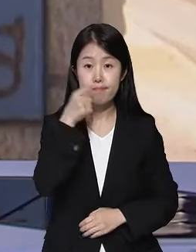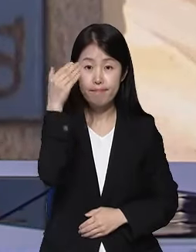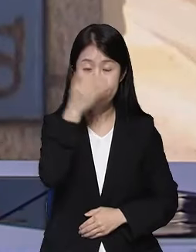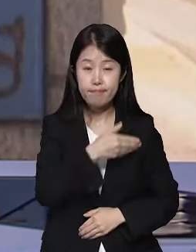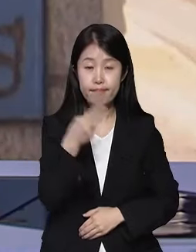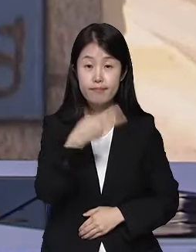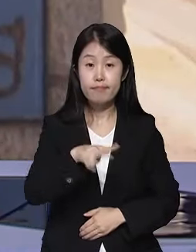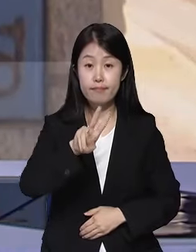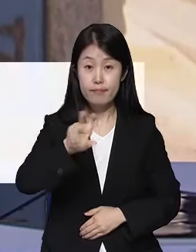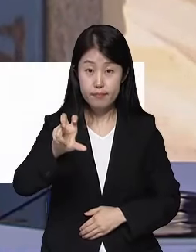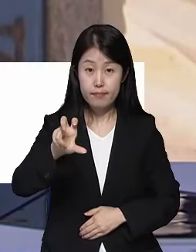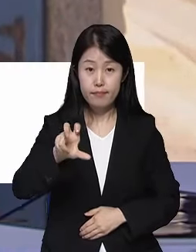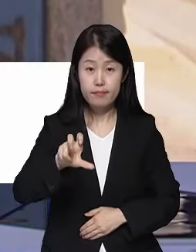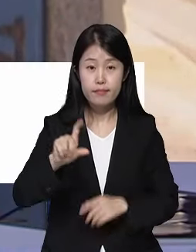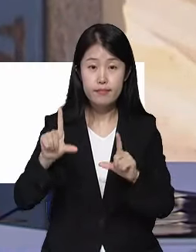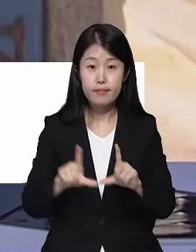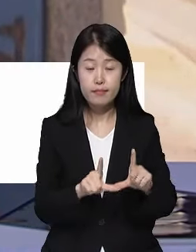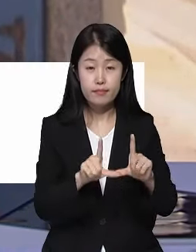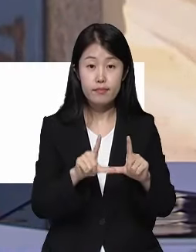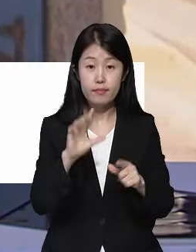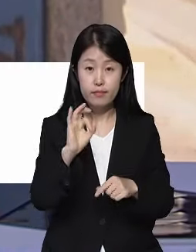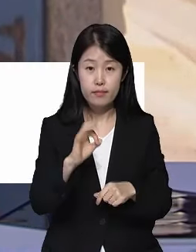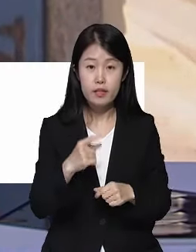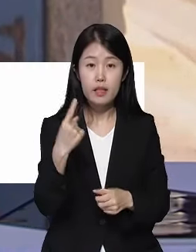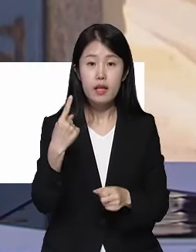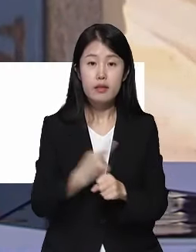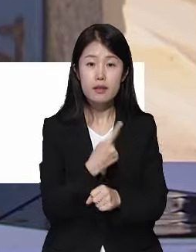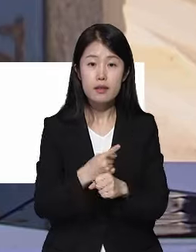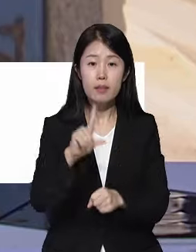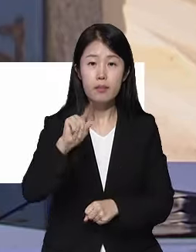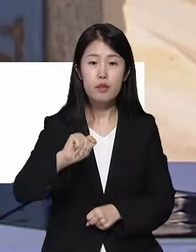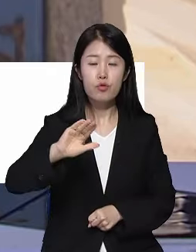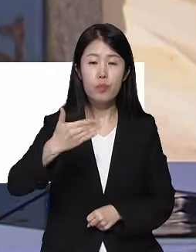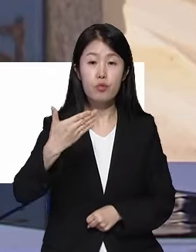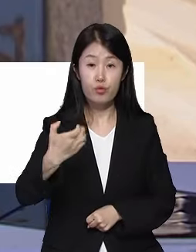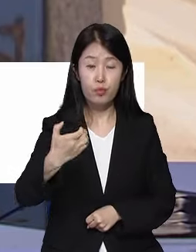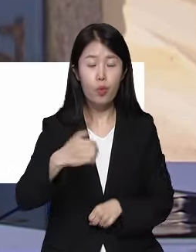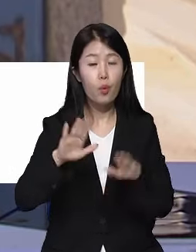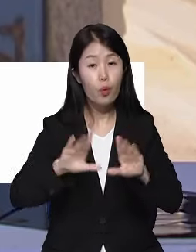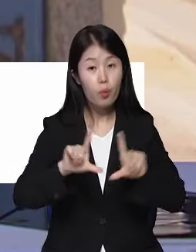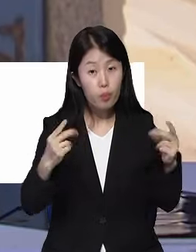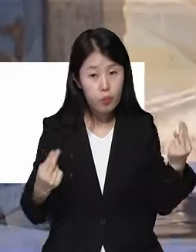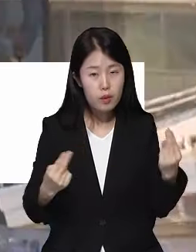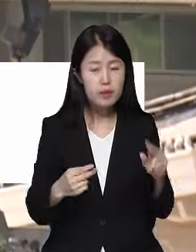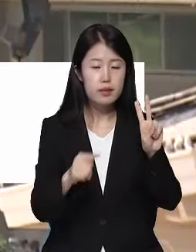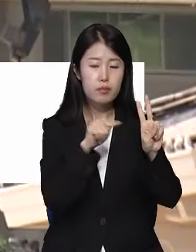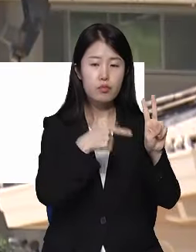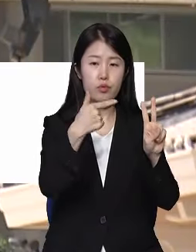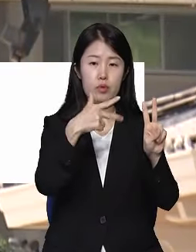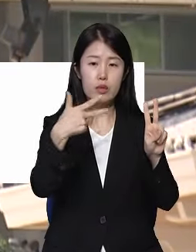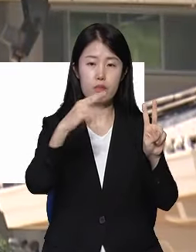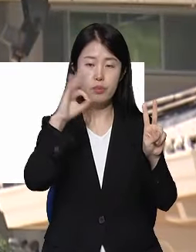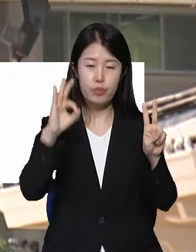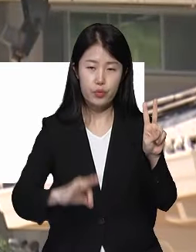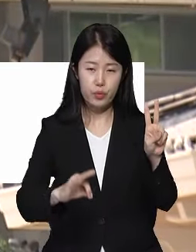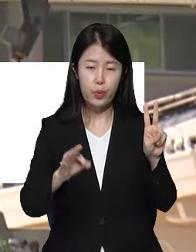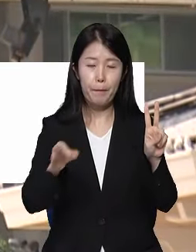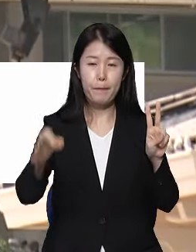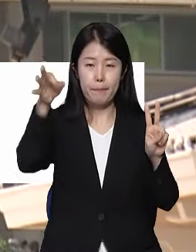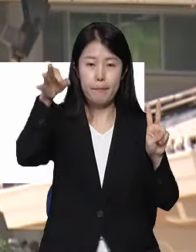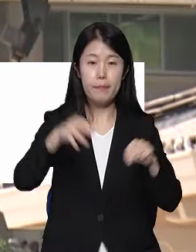여소시는 2025년 생활임금을 시급 1,990원으로 결정해 올해보다 2.67%